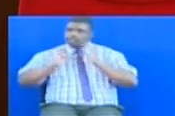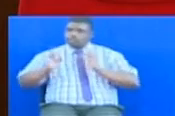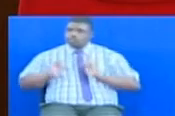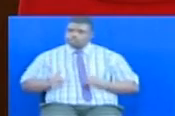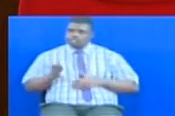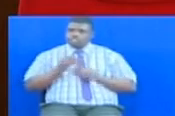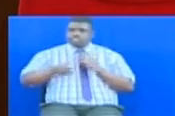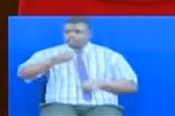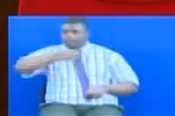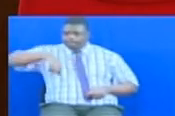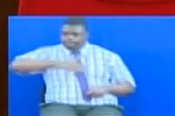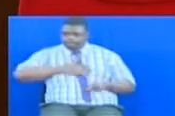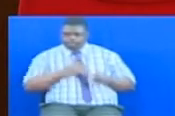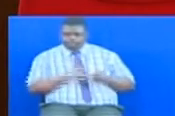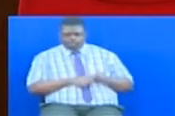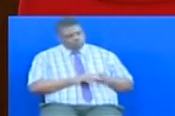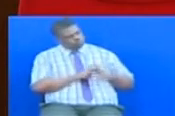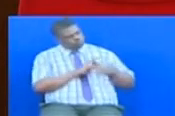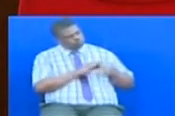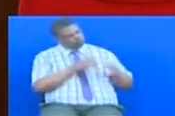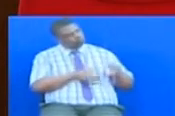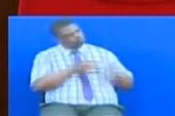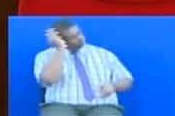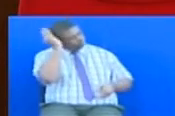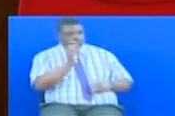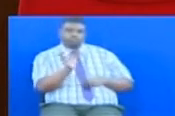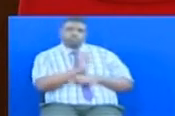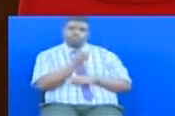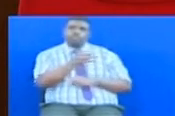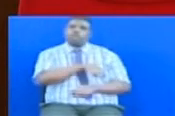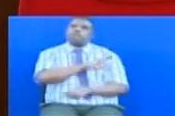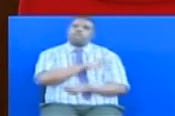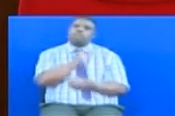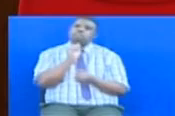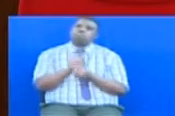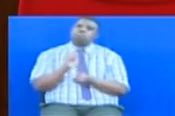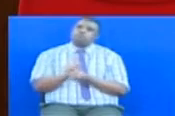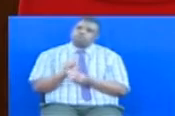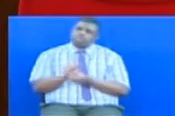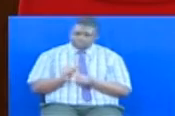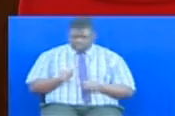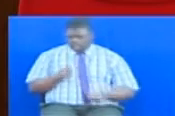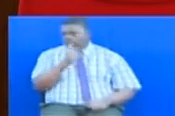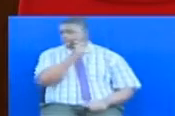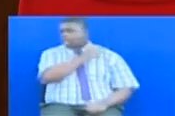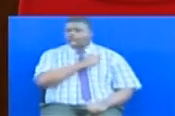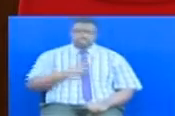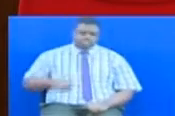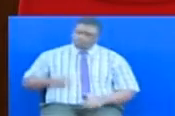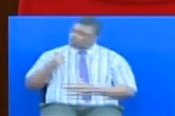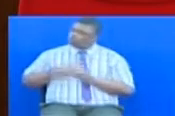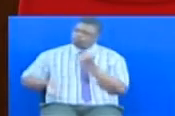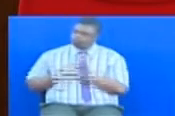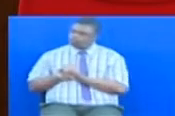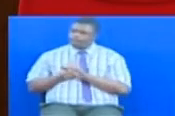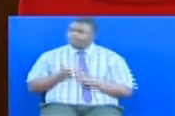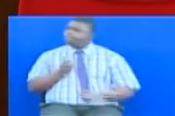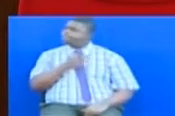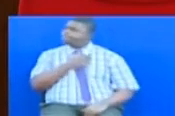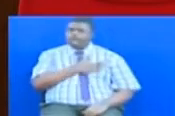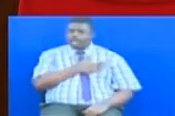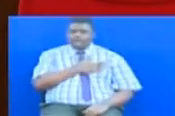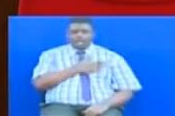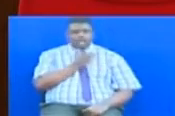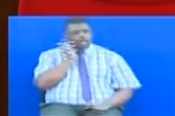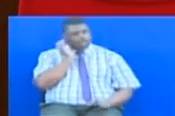yetu, lakini tushirikiane na serikali katika kusimamia rasilimali, kwa sababu rais wetu anapenda rasilimali tuzisimamie ziende kwa